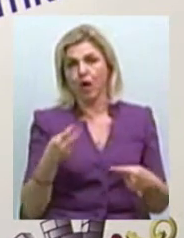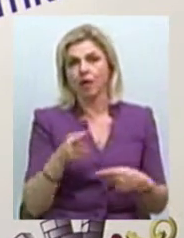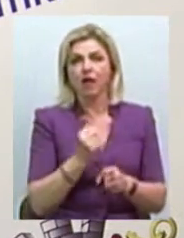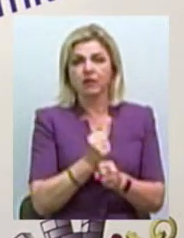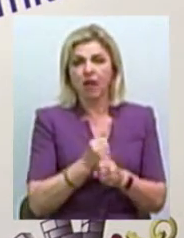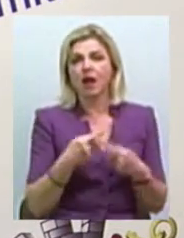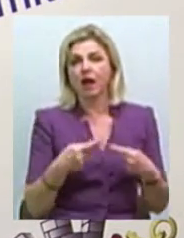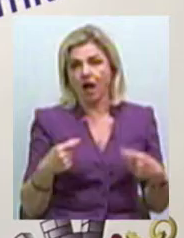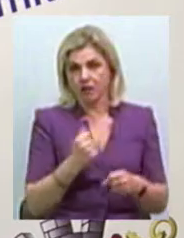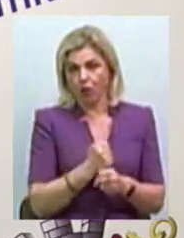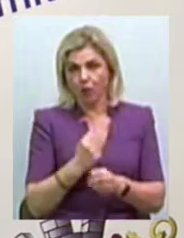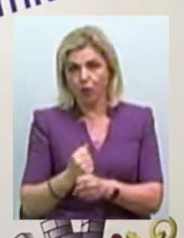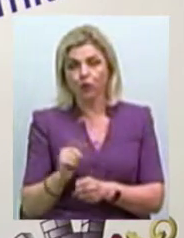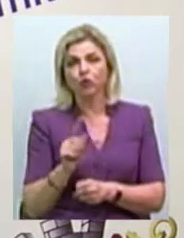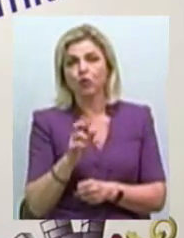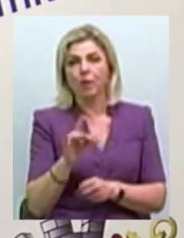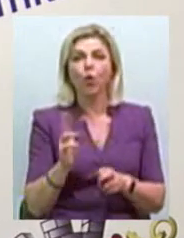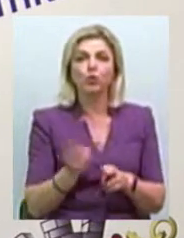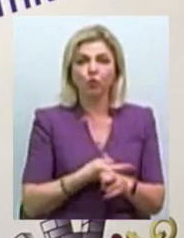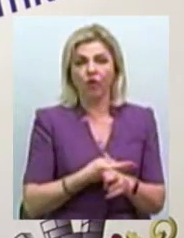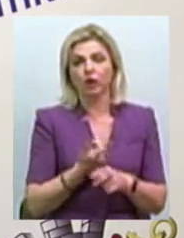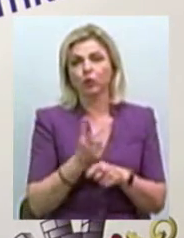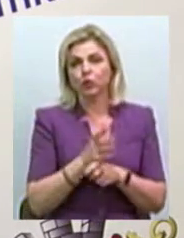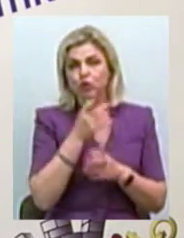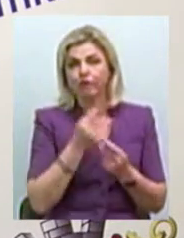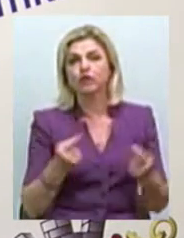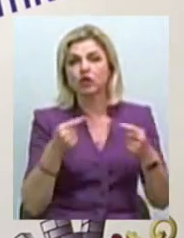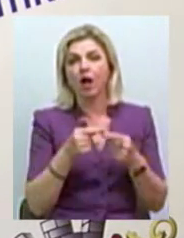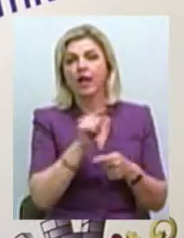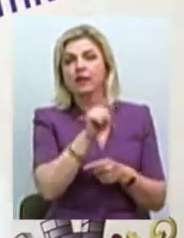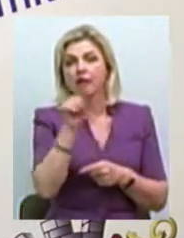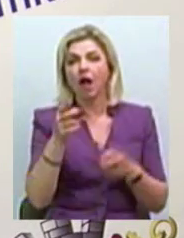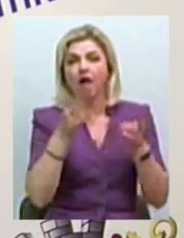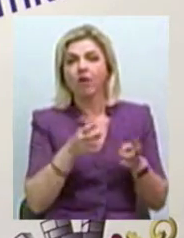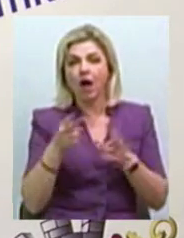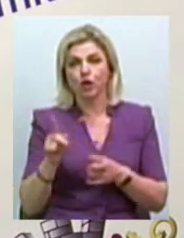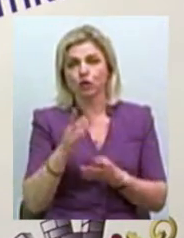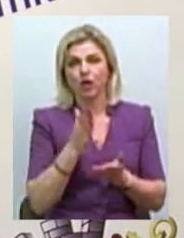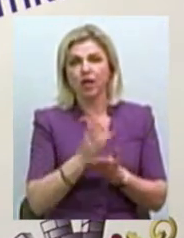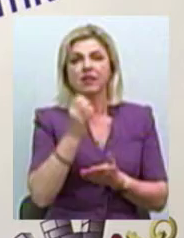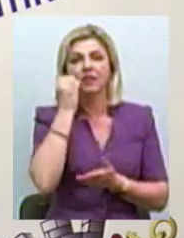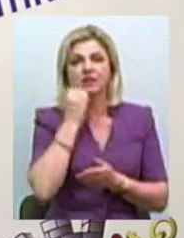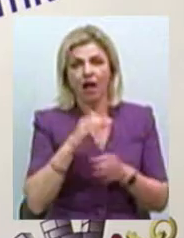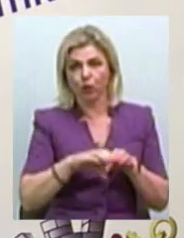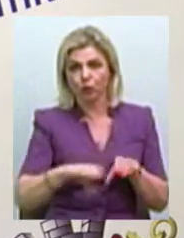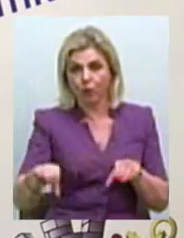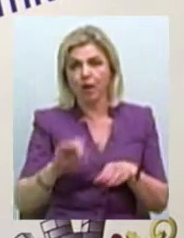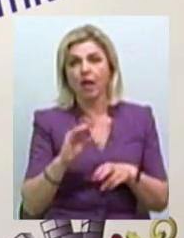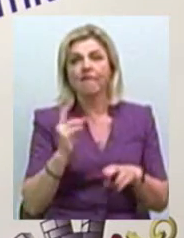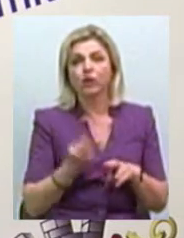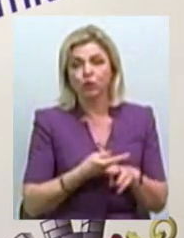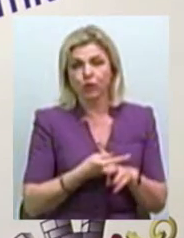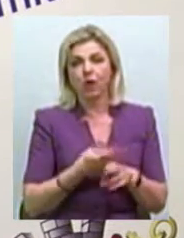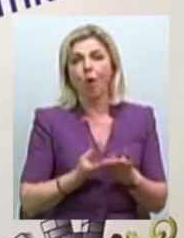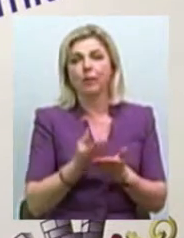чи інших робіт, для того, щоб усувати дуже вчасно ті аварії, які є на наших застарілих мережах. І